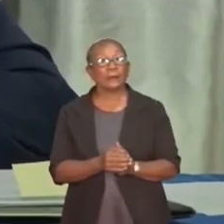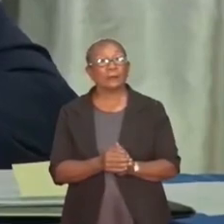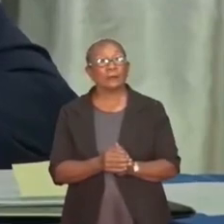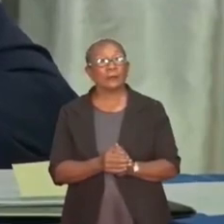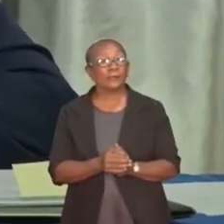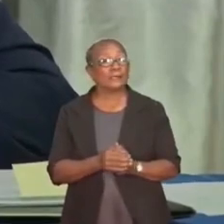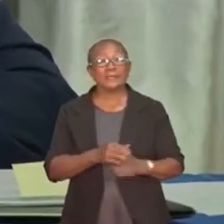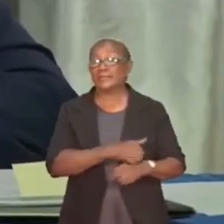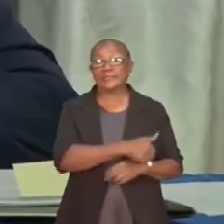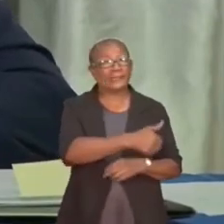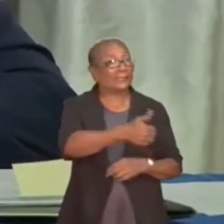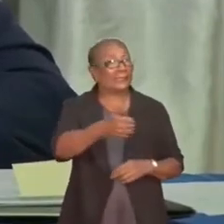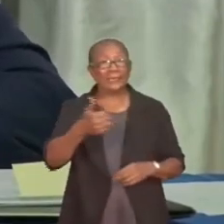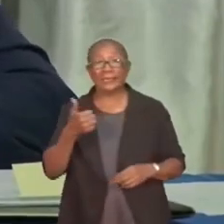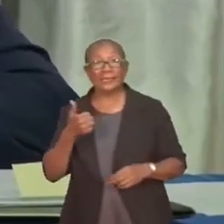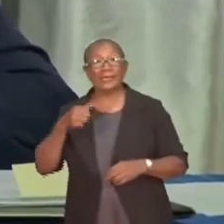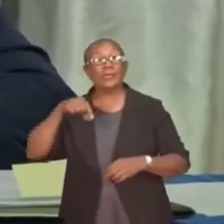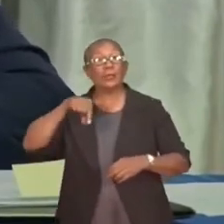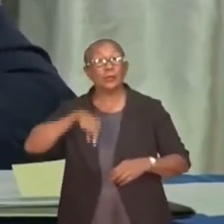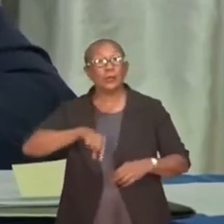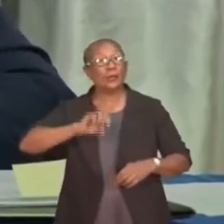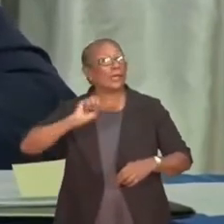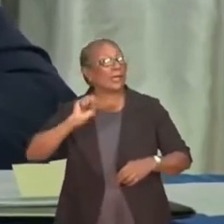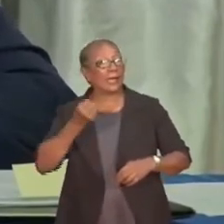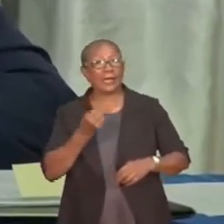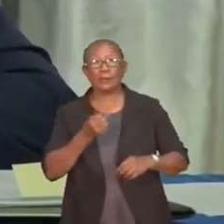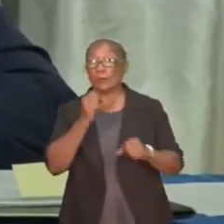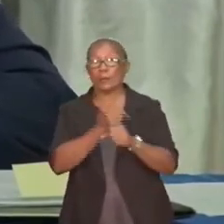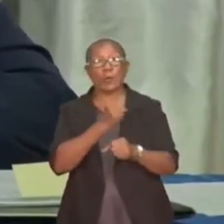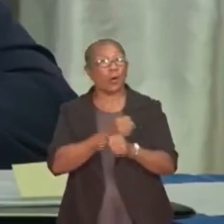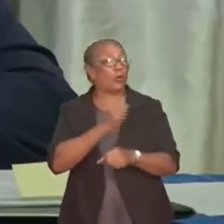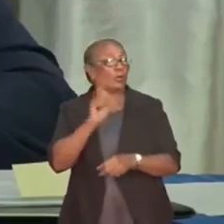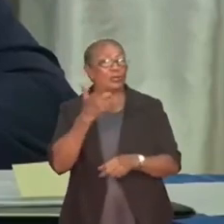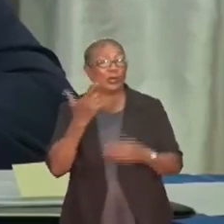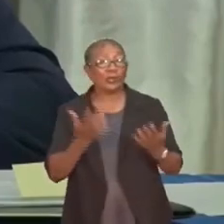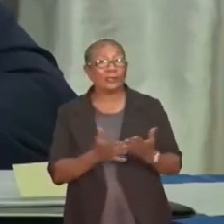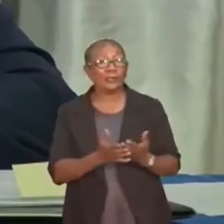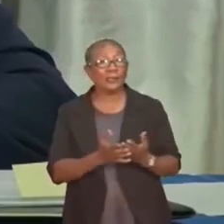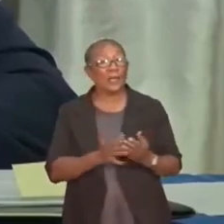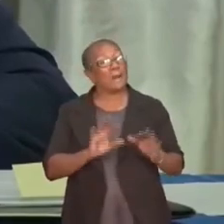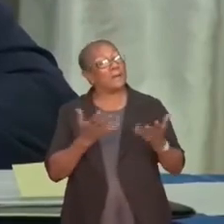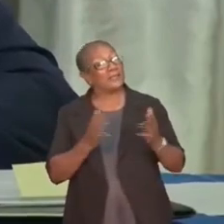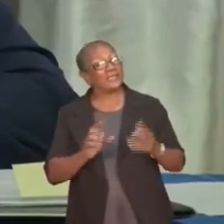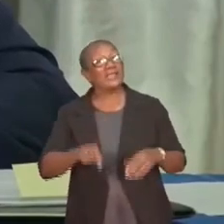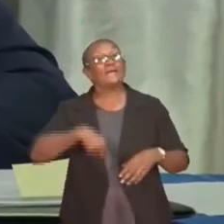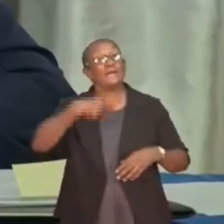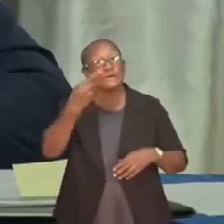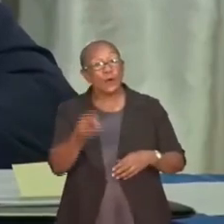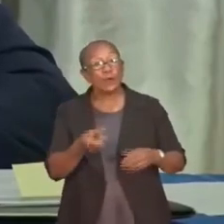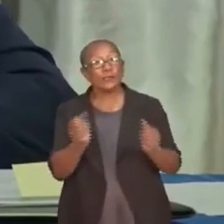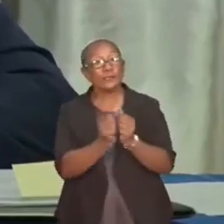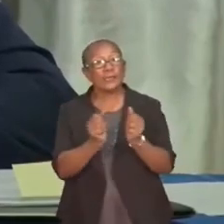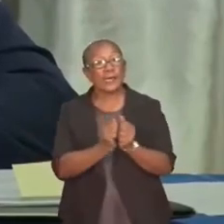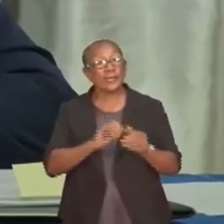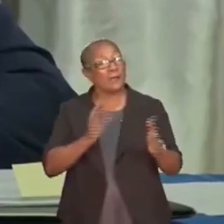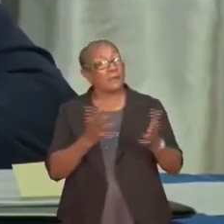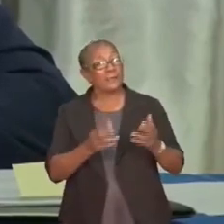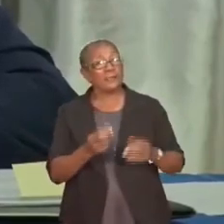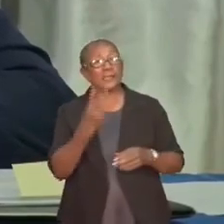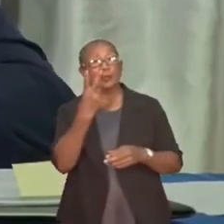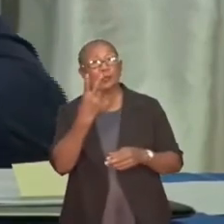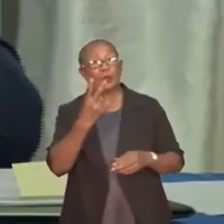is niet een ieder nu in staat om te bouwen. Misschien wel met volgend jaar bouwen. Misschien wel over 2 jaar